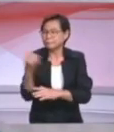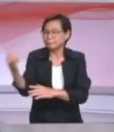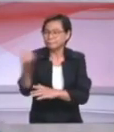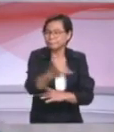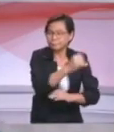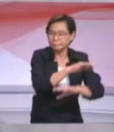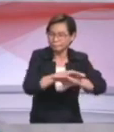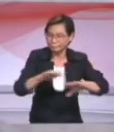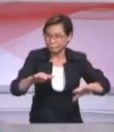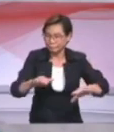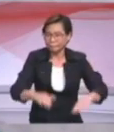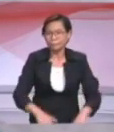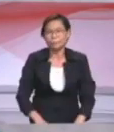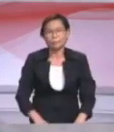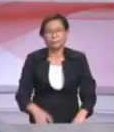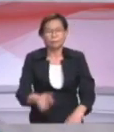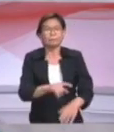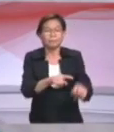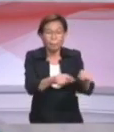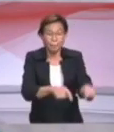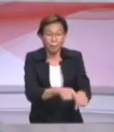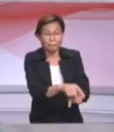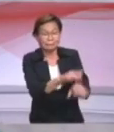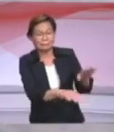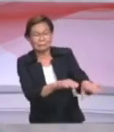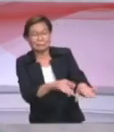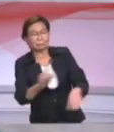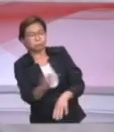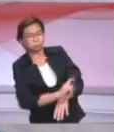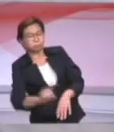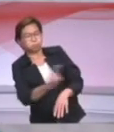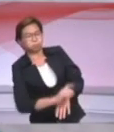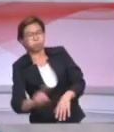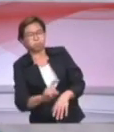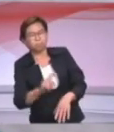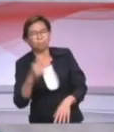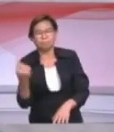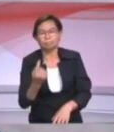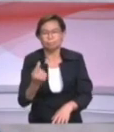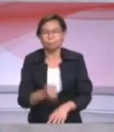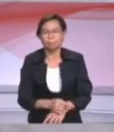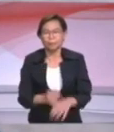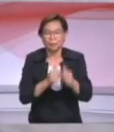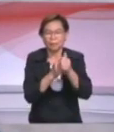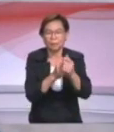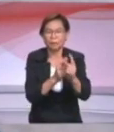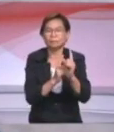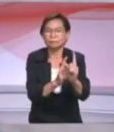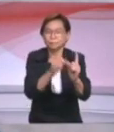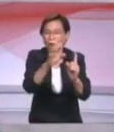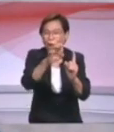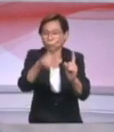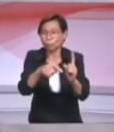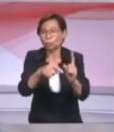kunjung-mengunjung. Lakukan aktiviti disinfeksi dan pembersihan di kawasan yang kerap disentuh. Patuhilah kepada SOP